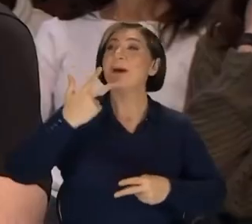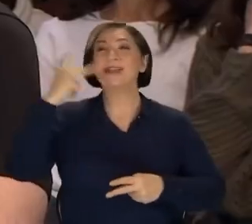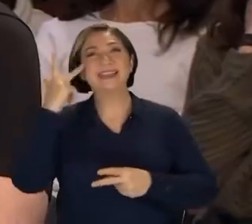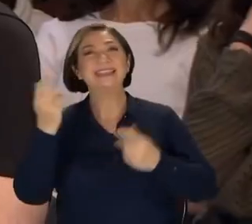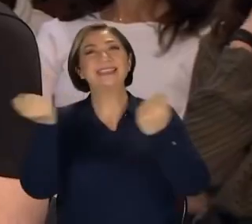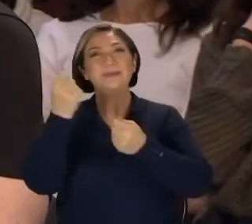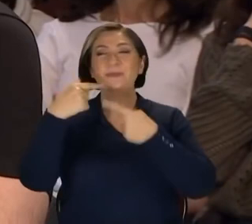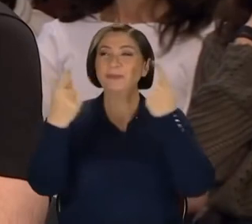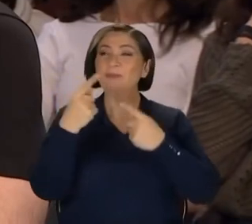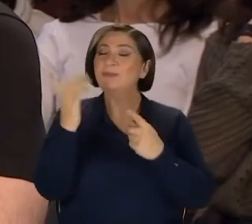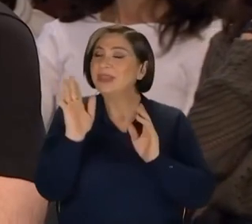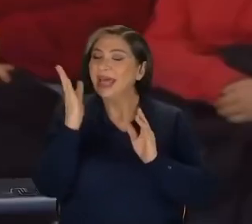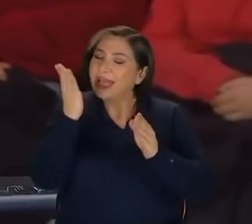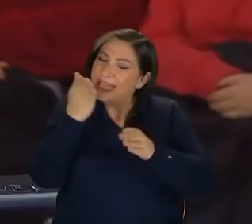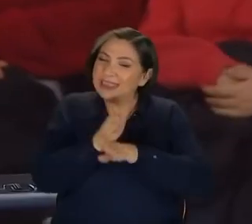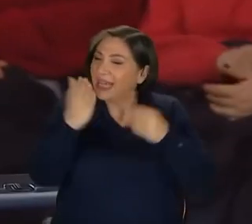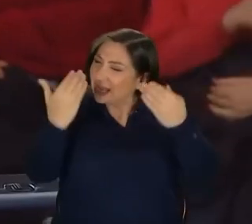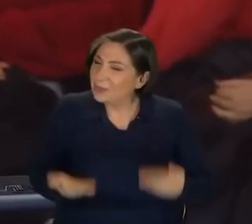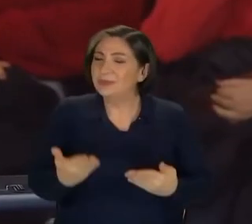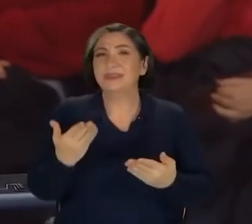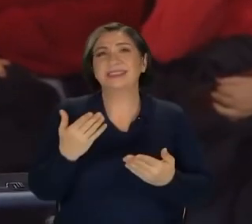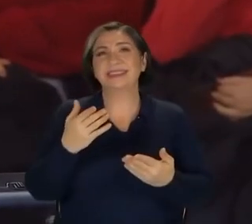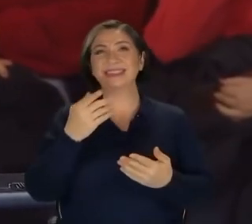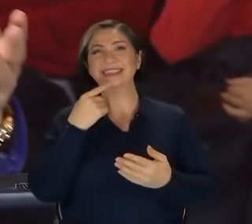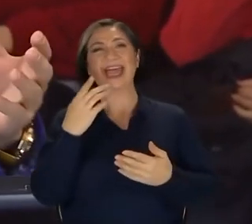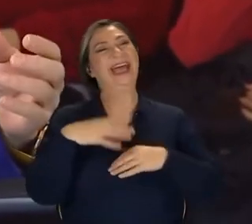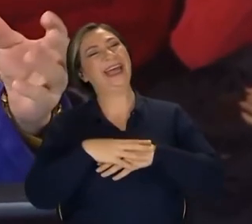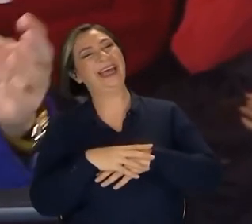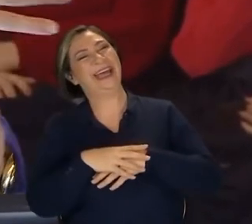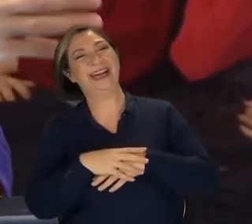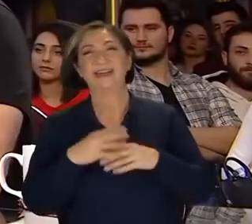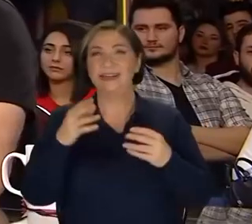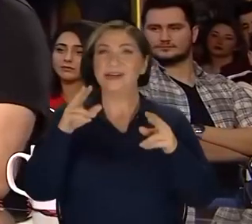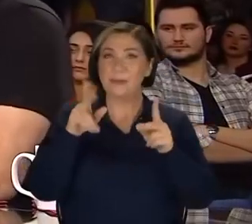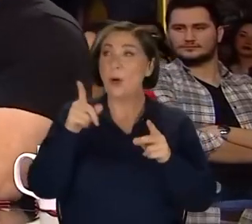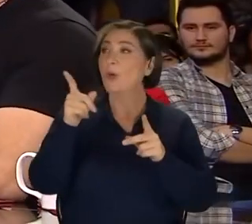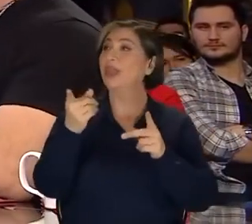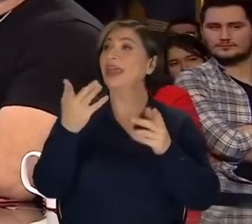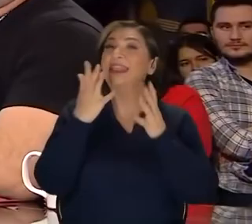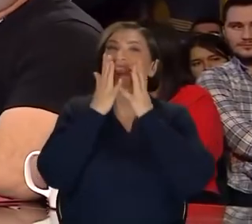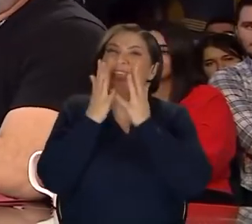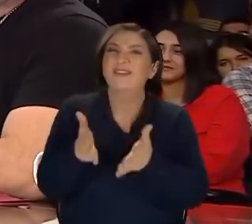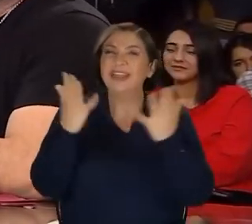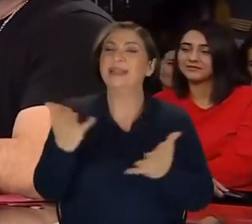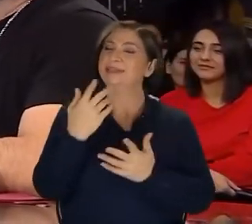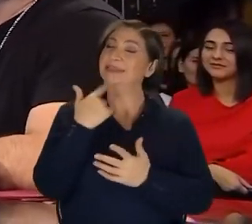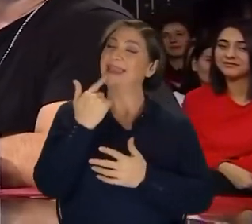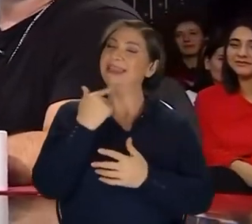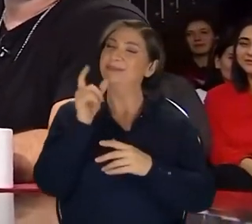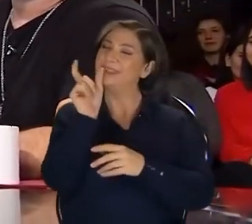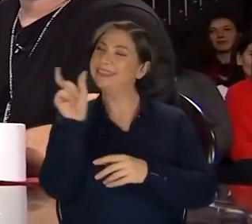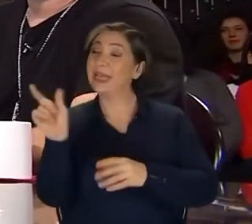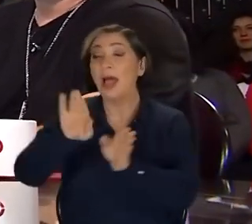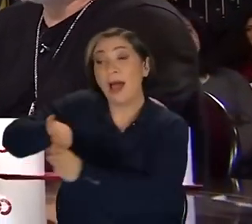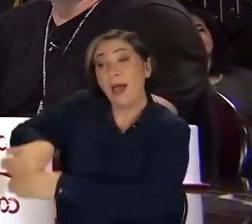kimi işlerden filan. Bir de kayıtsız şartsız kabul etmek vardır yani. O biraz hani çok nefret bana hiç ettiğimiz nasip olmadı o. Sempatik diye bir